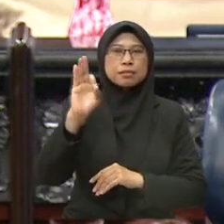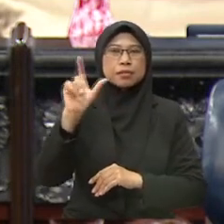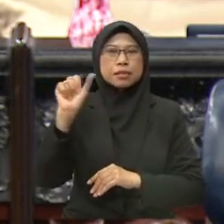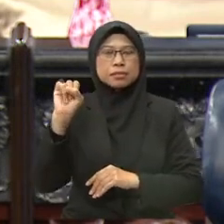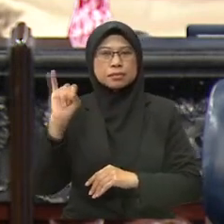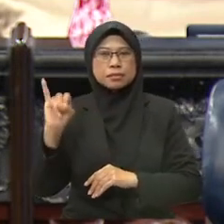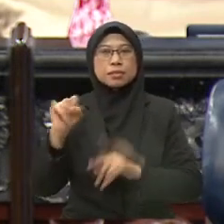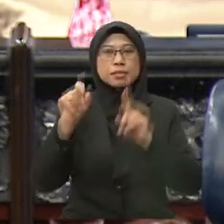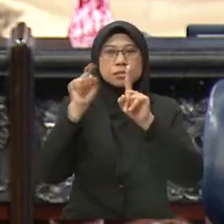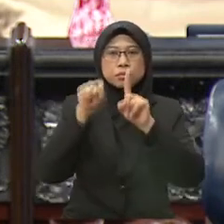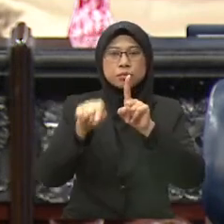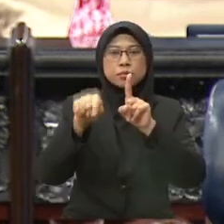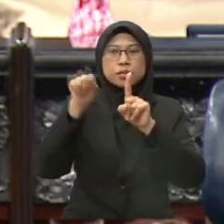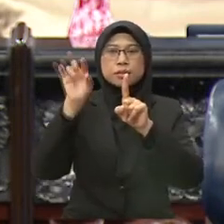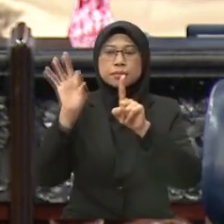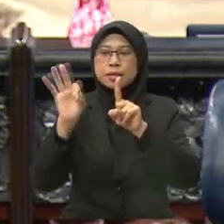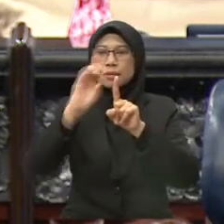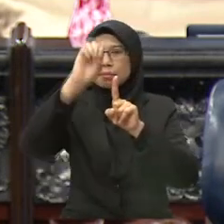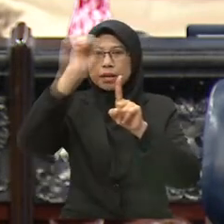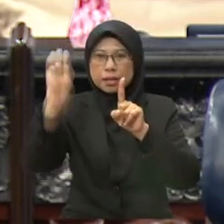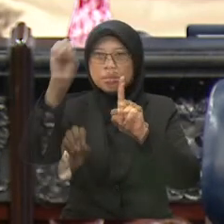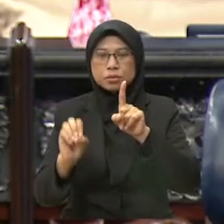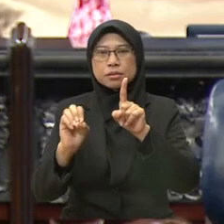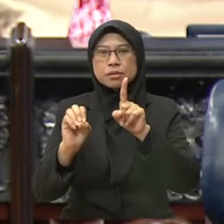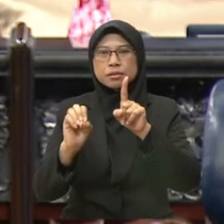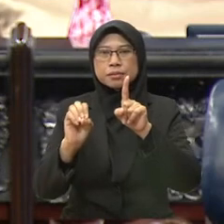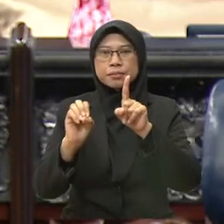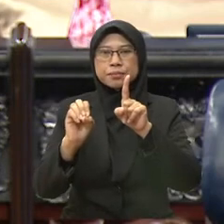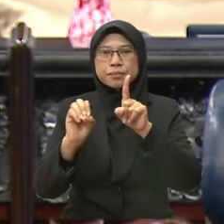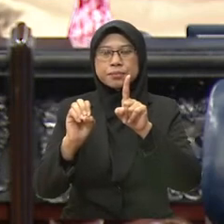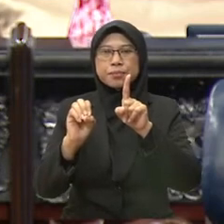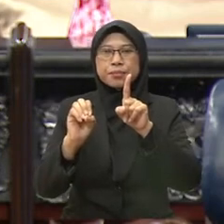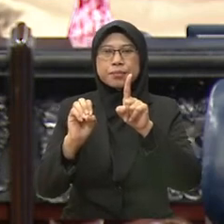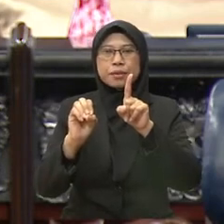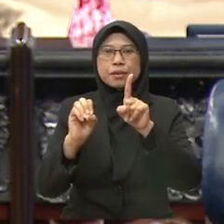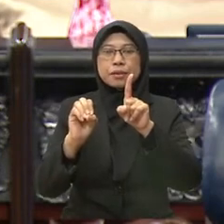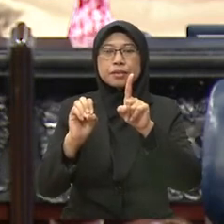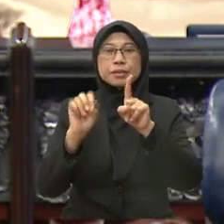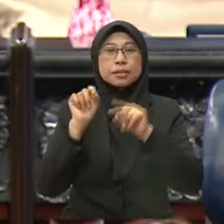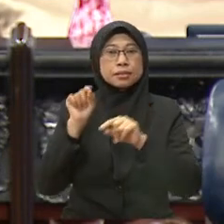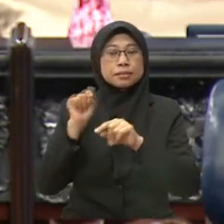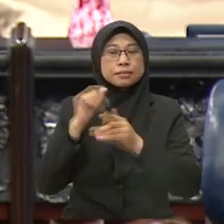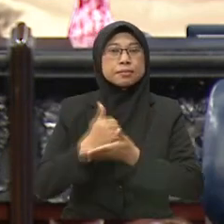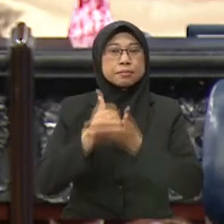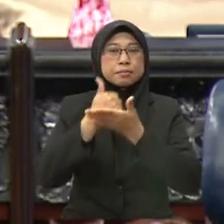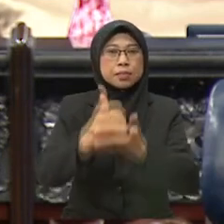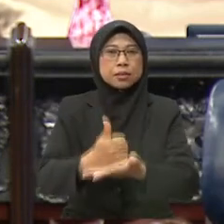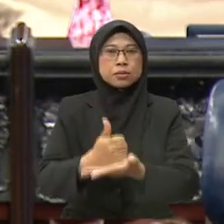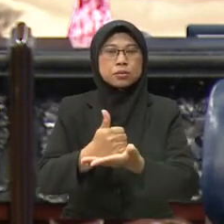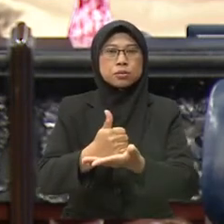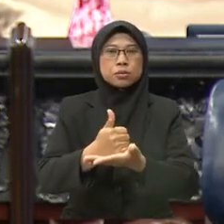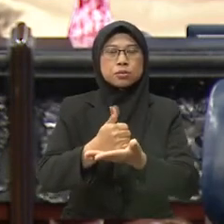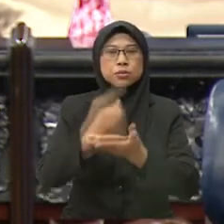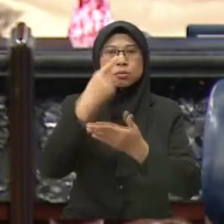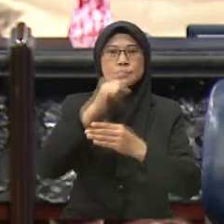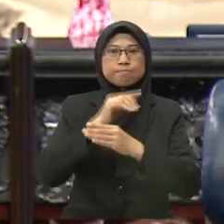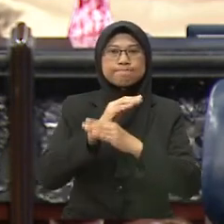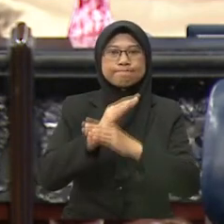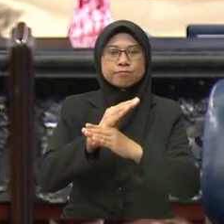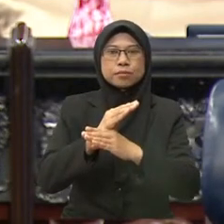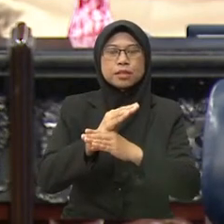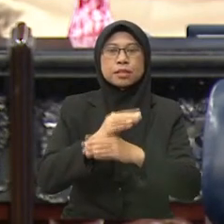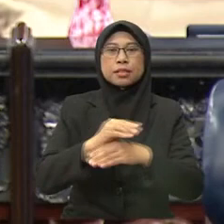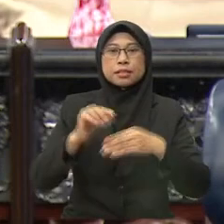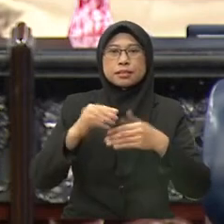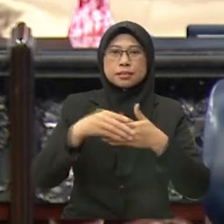ialah 1.9% oleh itu perkembangan ini sebahagiannya membantu membendung kesan pergerakan Ringgit